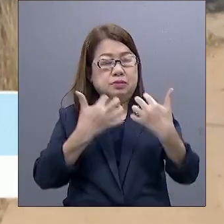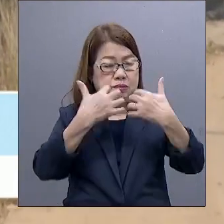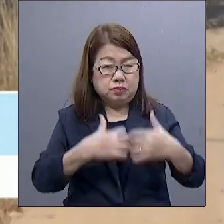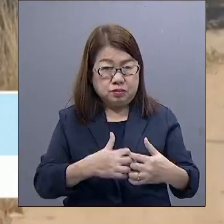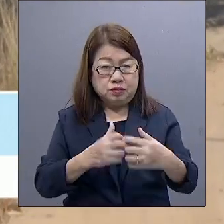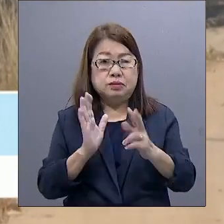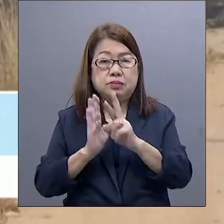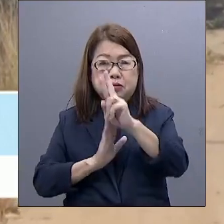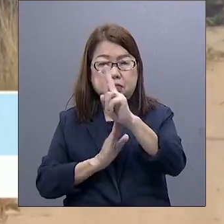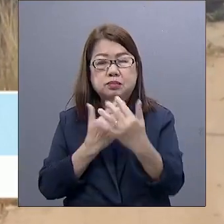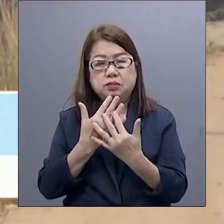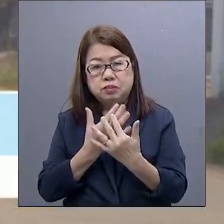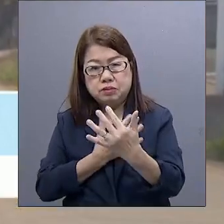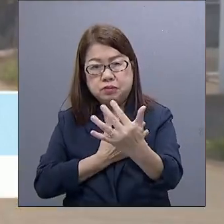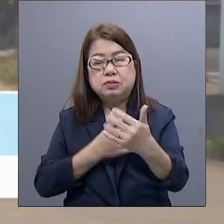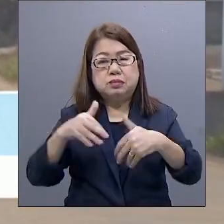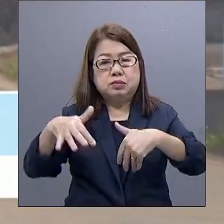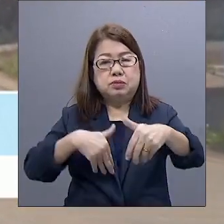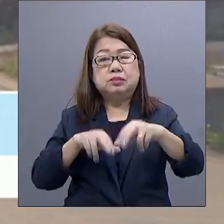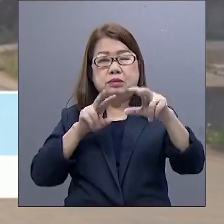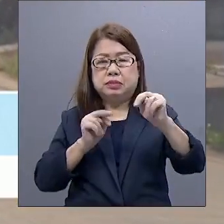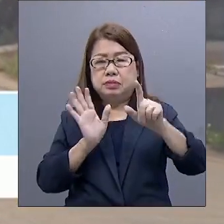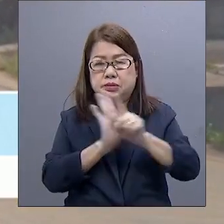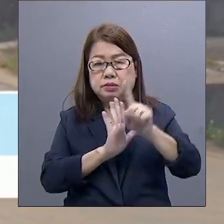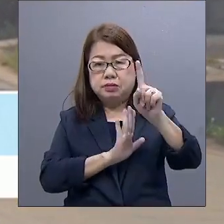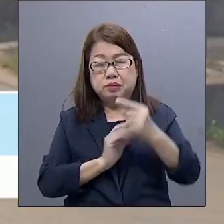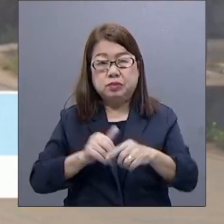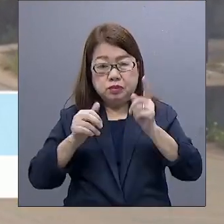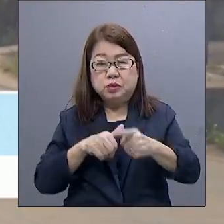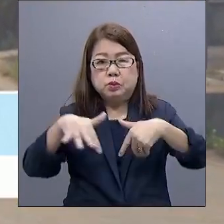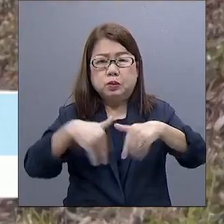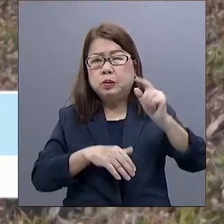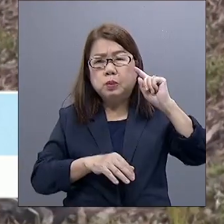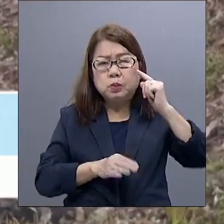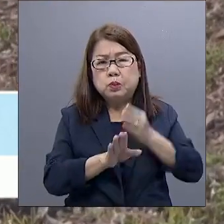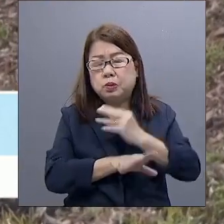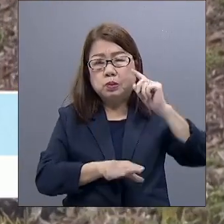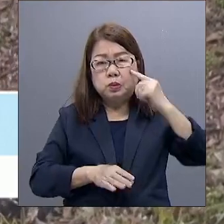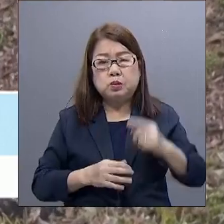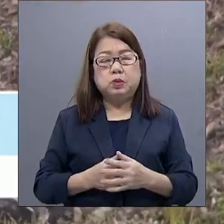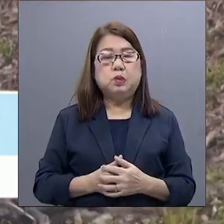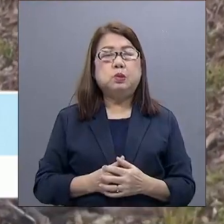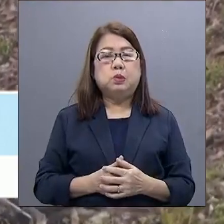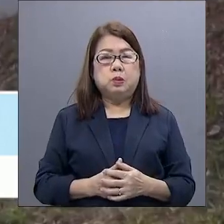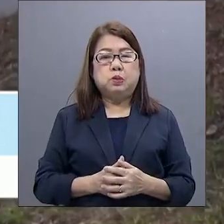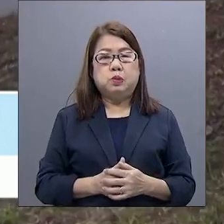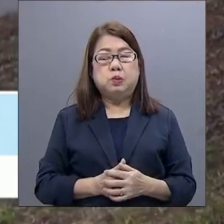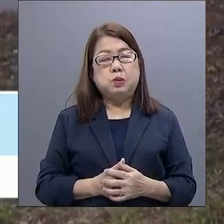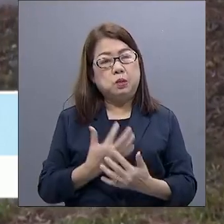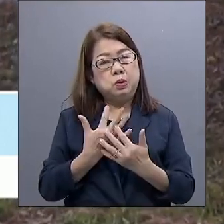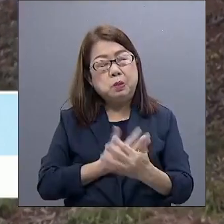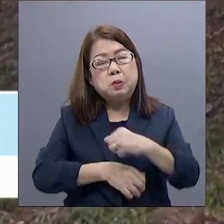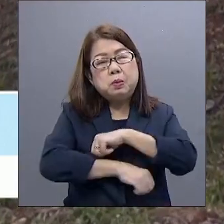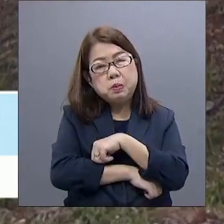บงความเห็นครั้งแรกครั ซ่ชาบ้านก็ไมต้องมาตอดอ๋อค่ะก็คอแค่ไปรบฟัง